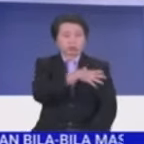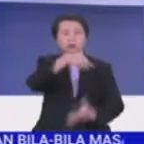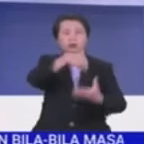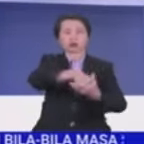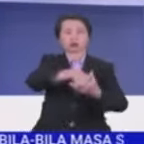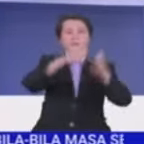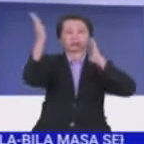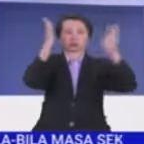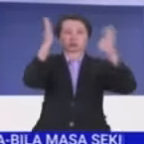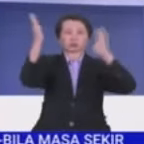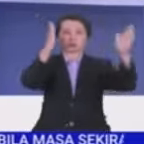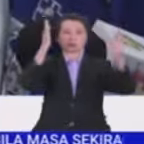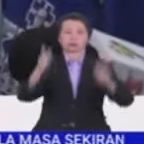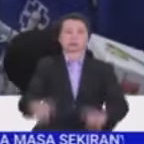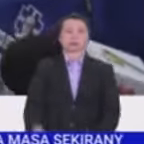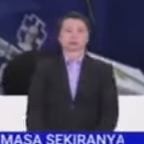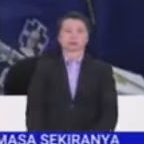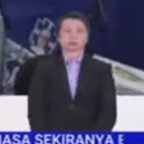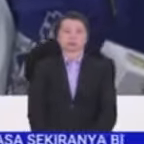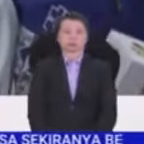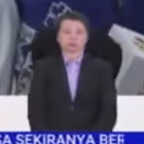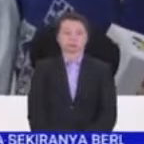Malaysia.